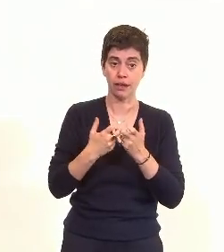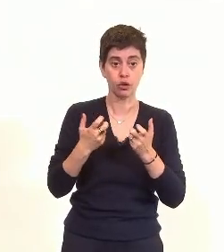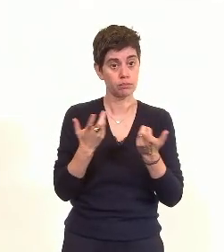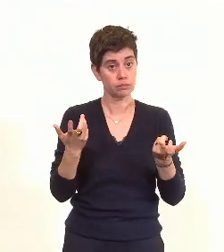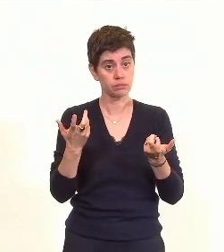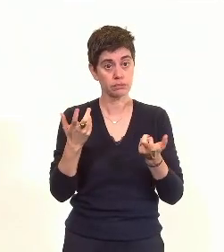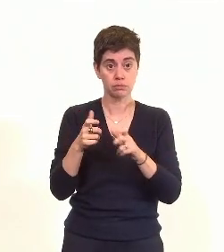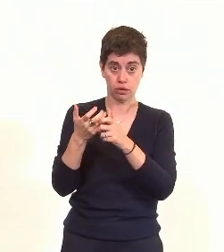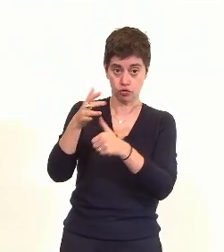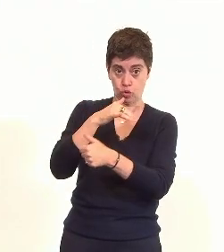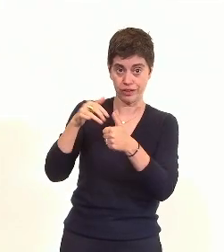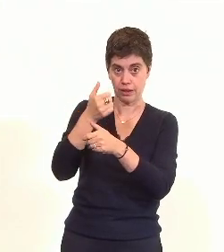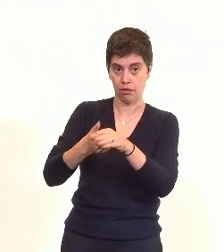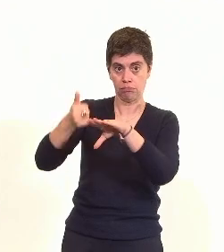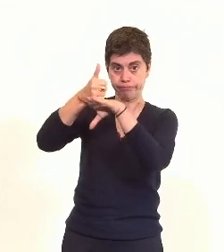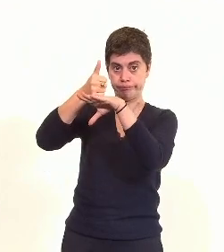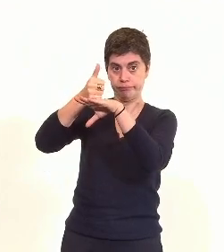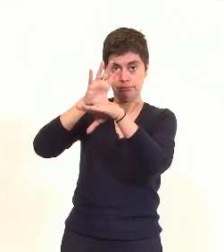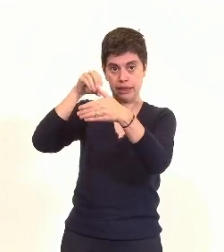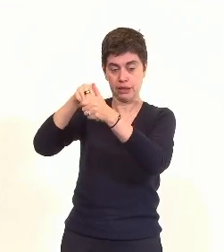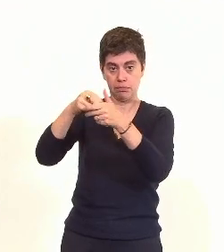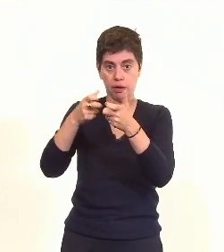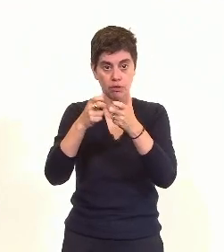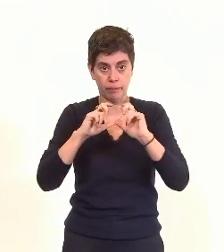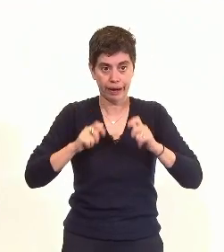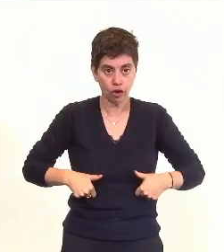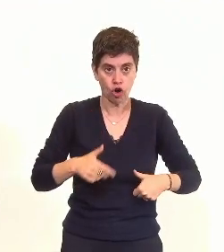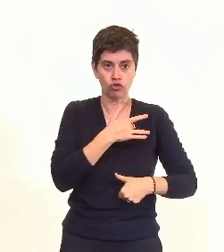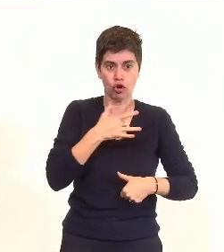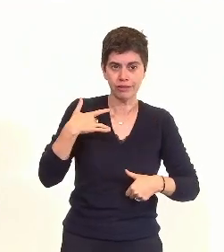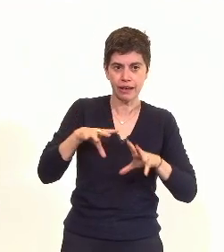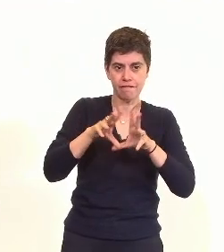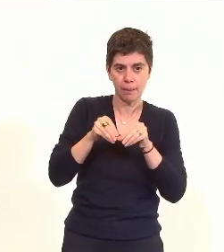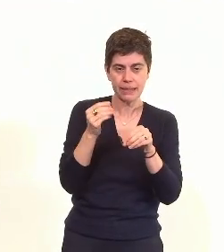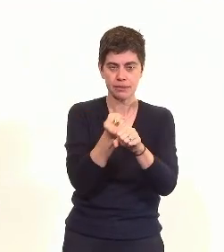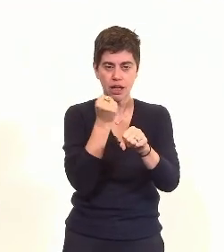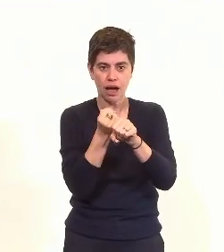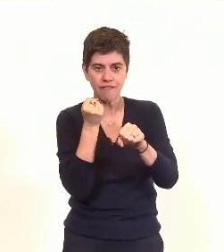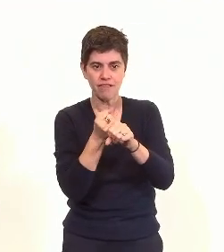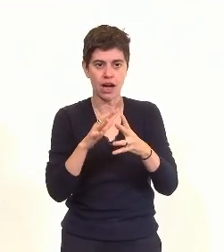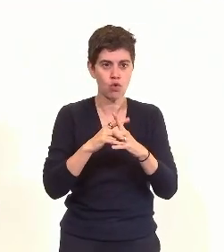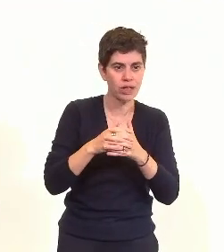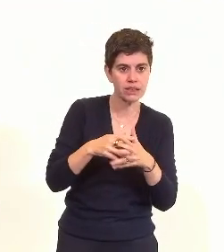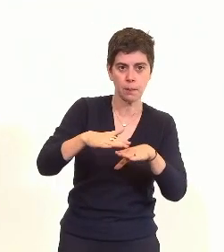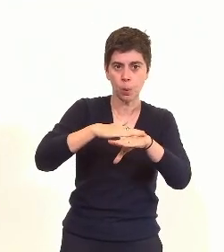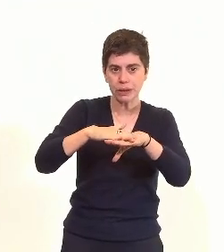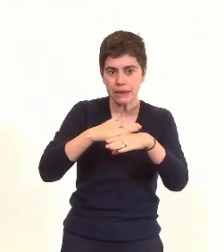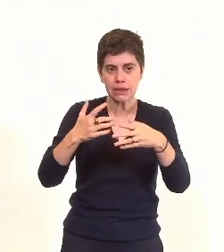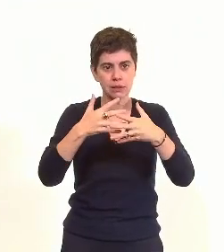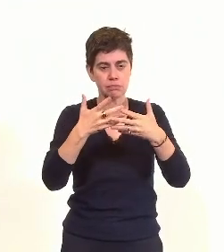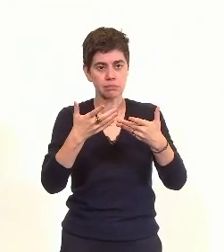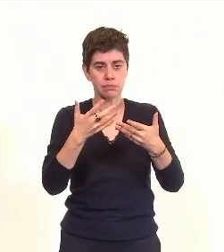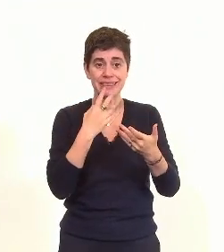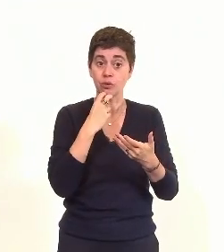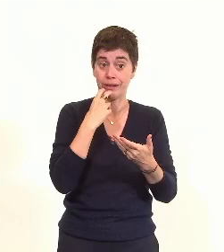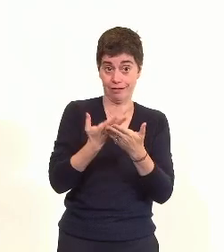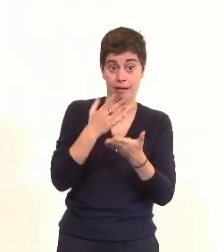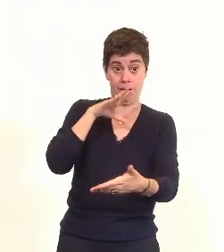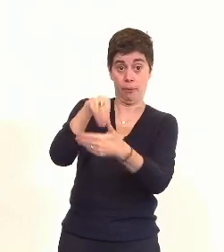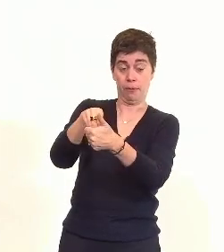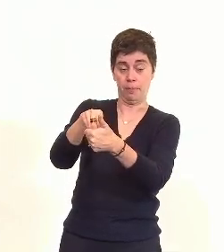la société. Ça va être par exemple l'école, ça va être la santé, la famille, le travail, les loisirs, la politique. La citoyenneté, elle